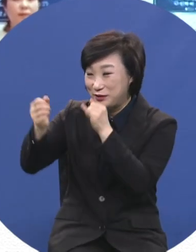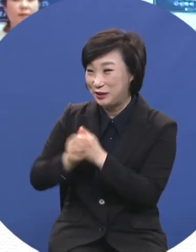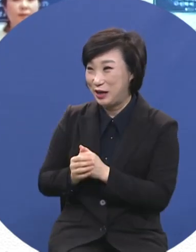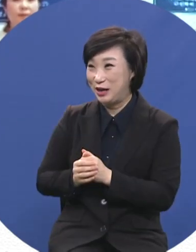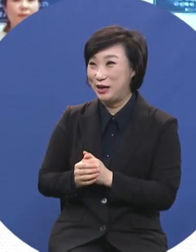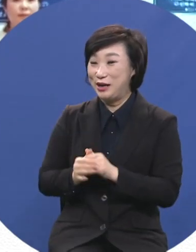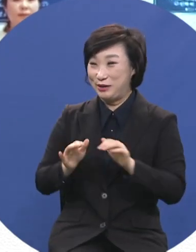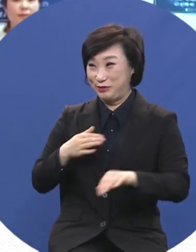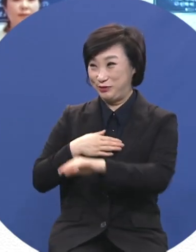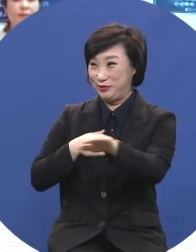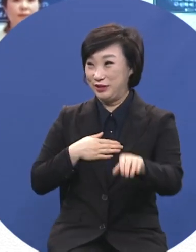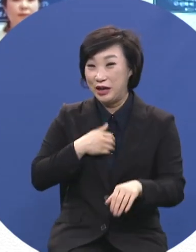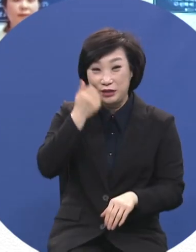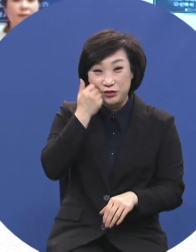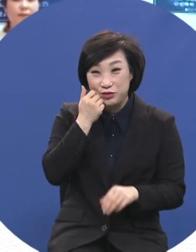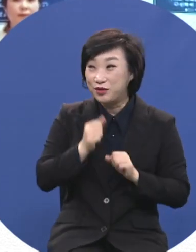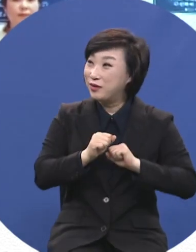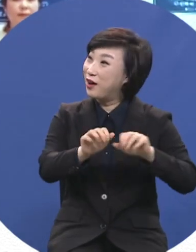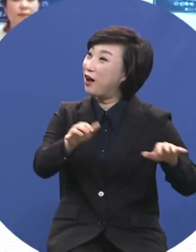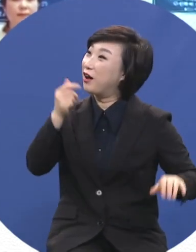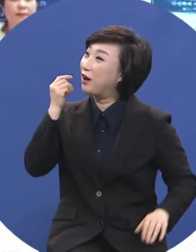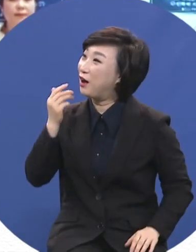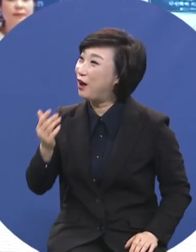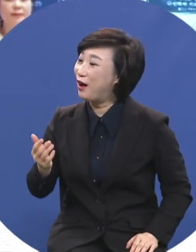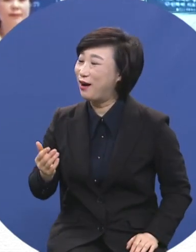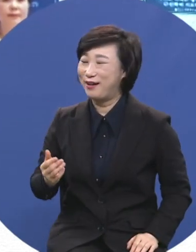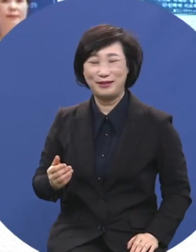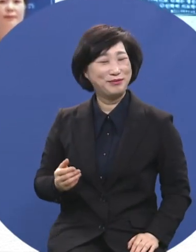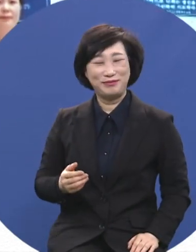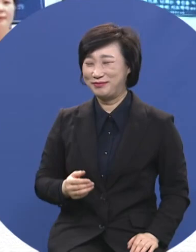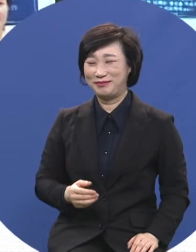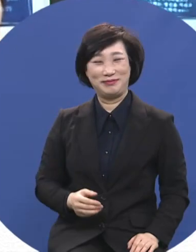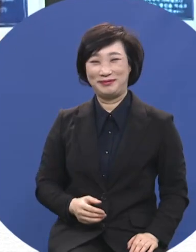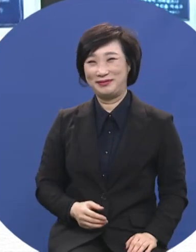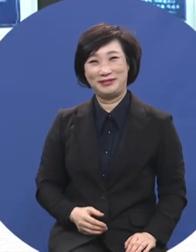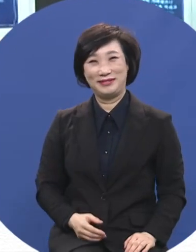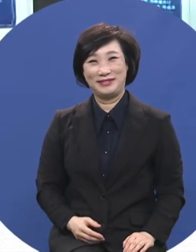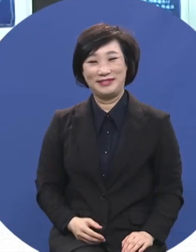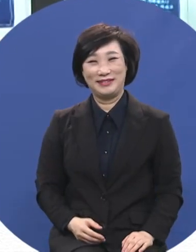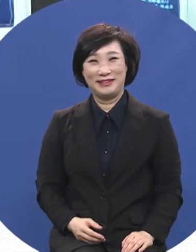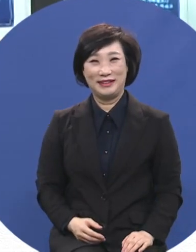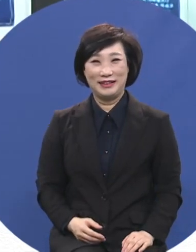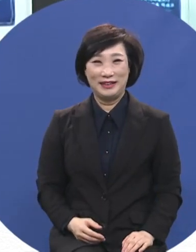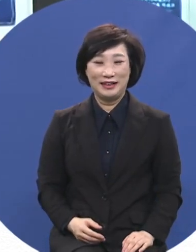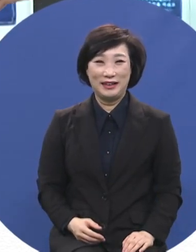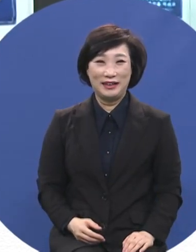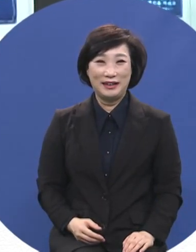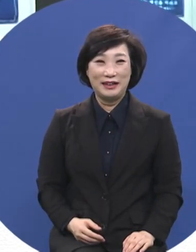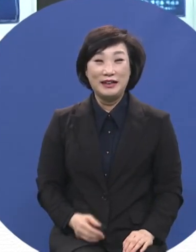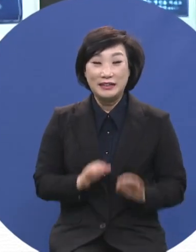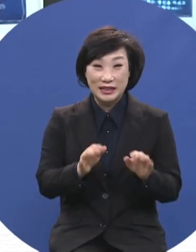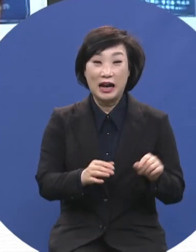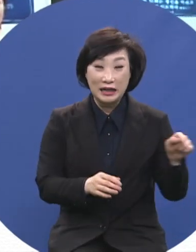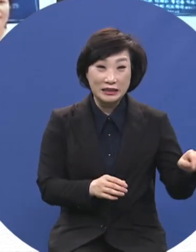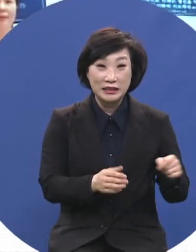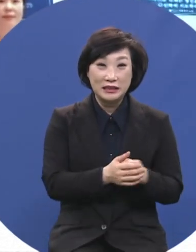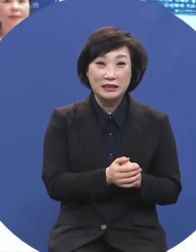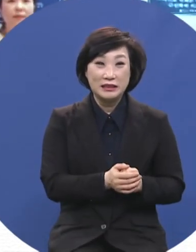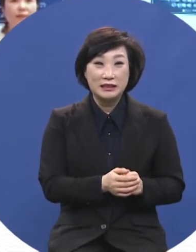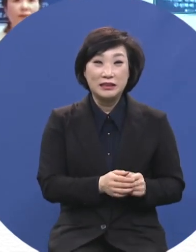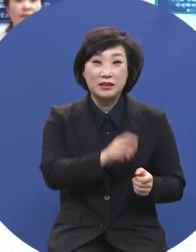주께 계시오매 우리가 네게로 가오리까. 응? 다른 사람들은 떡